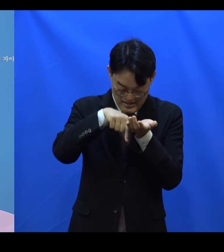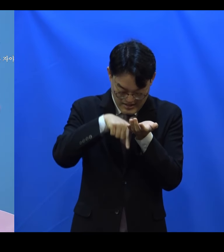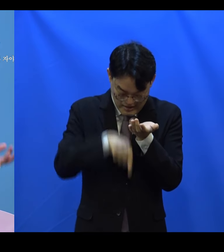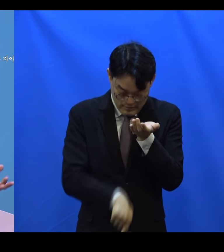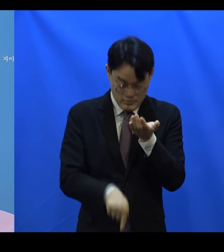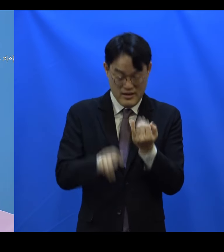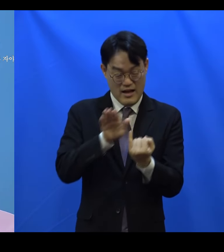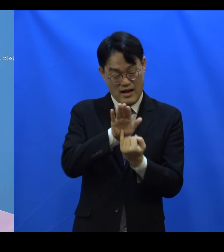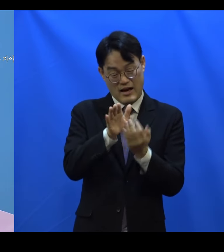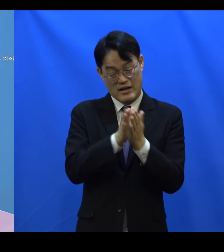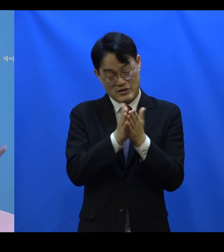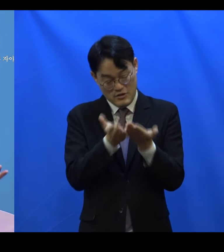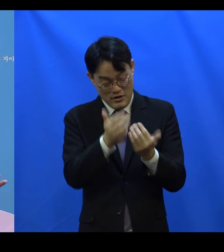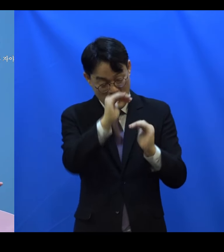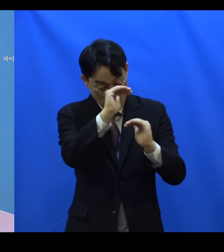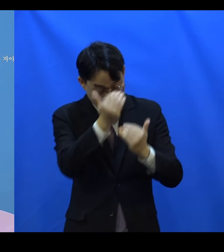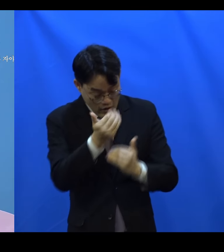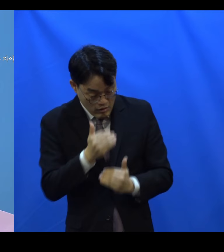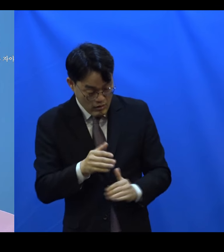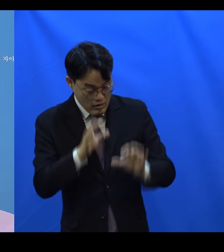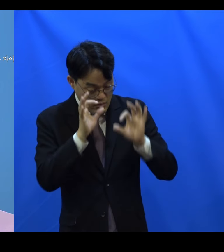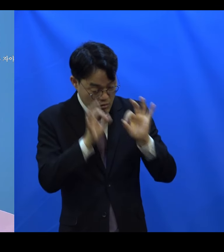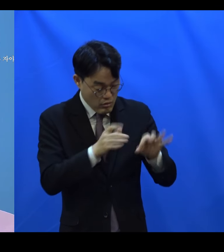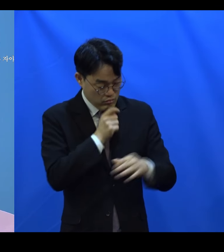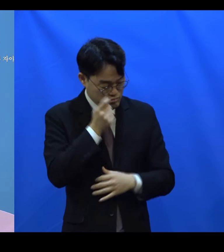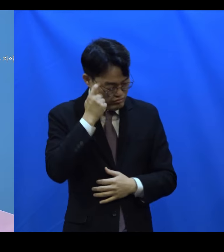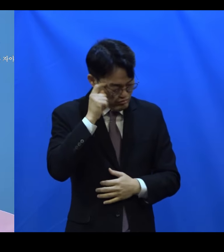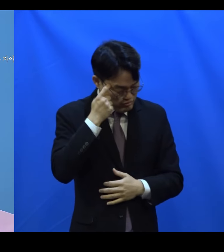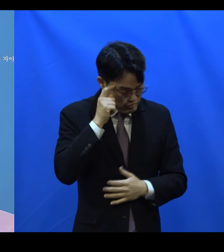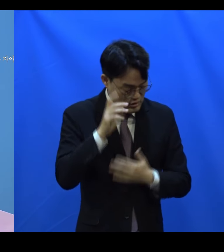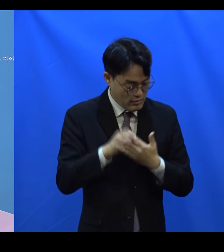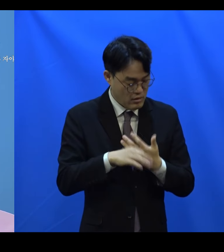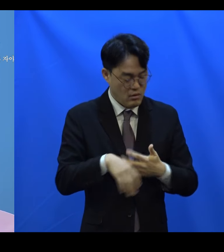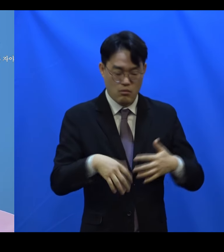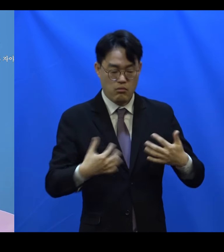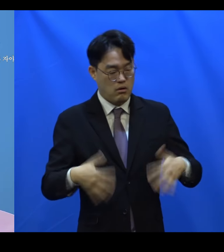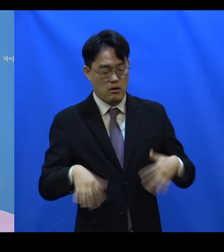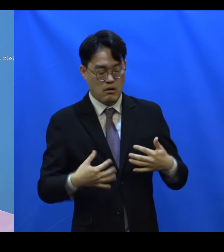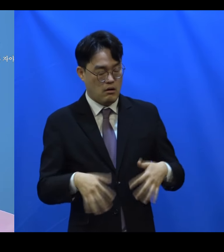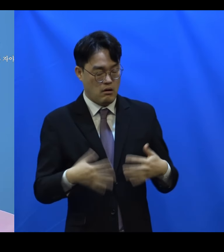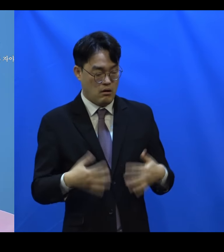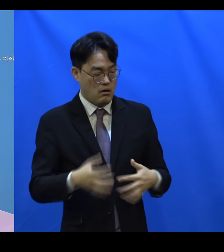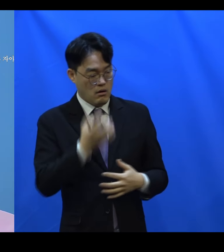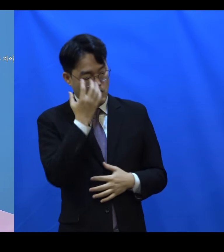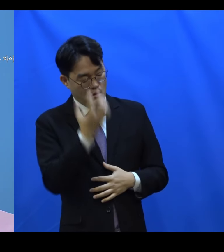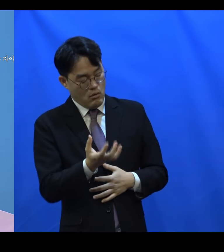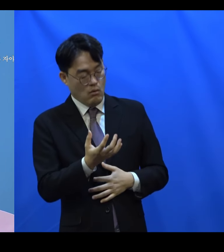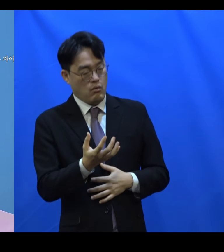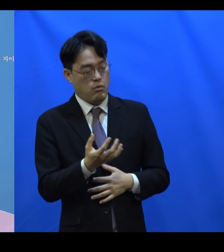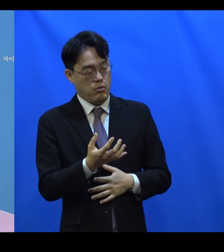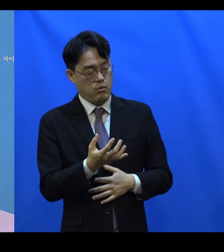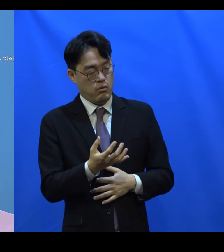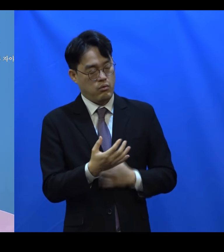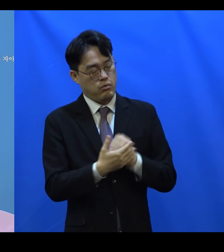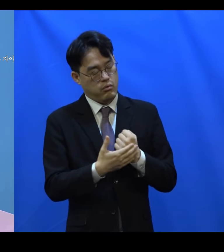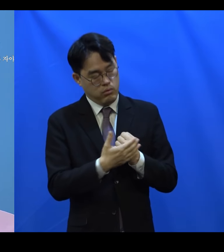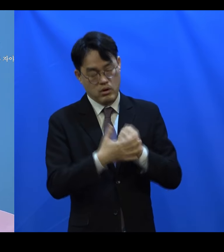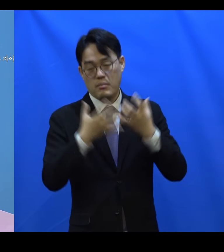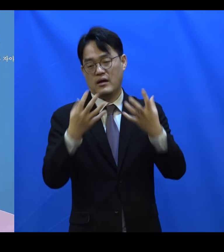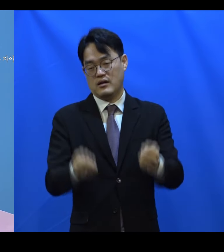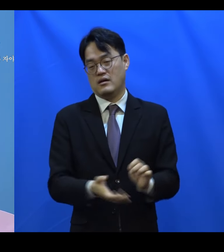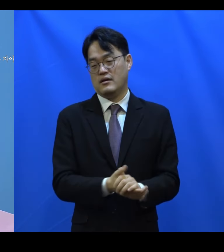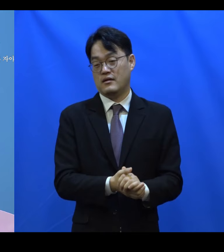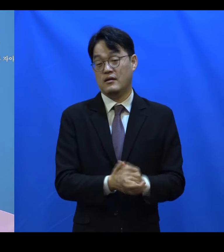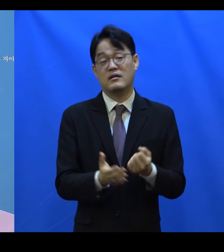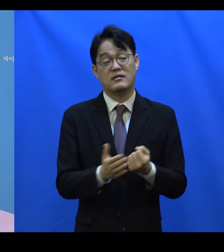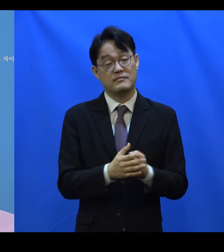경이롭고 신비롭고 놀랍고 뭐 어마어마한 게 이제 많죠. 여러분 우리가 신앙은